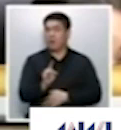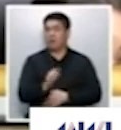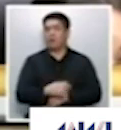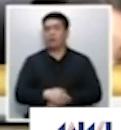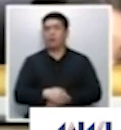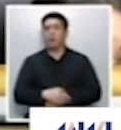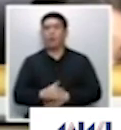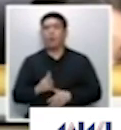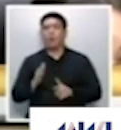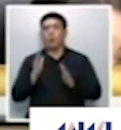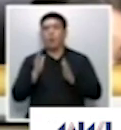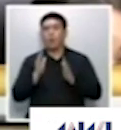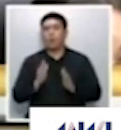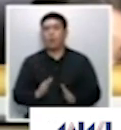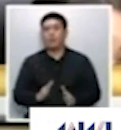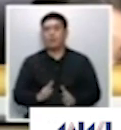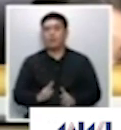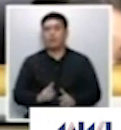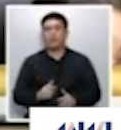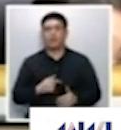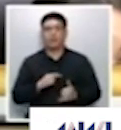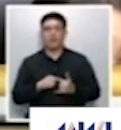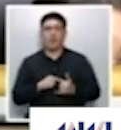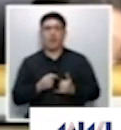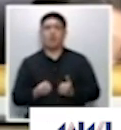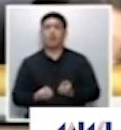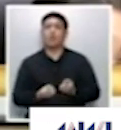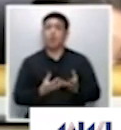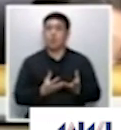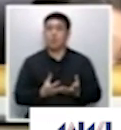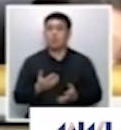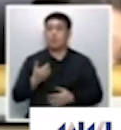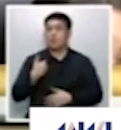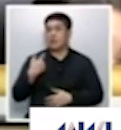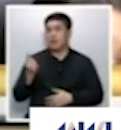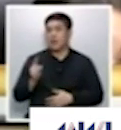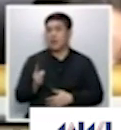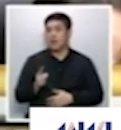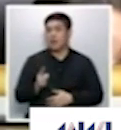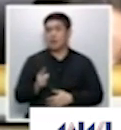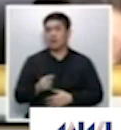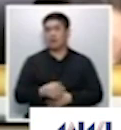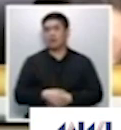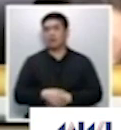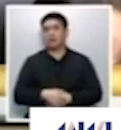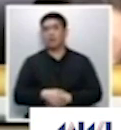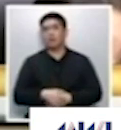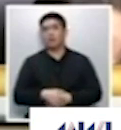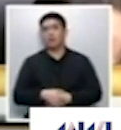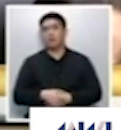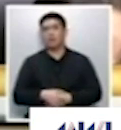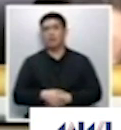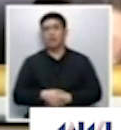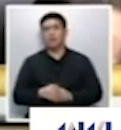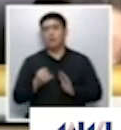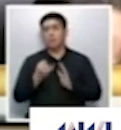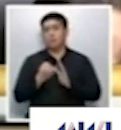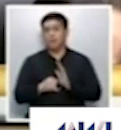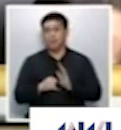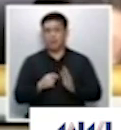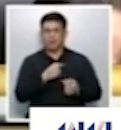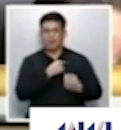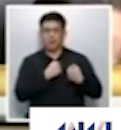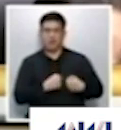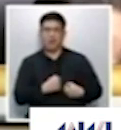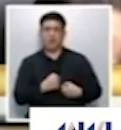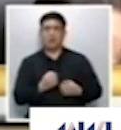กกระทำหรือเหยื่อจะมีความผิดปกติทางจิตใ